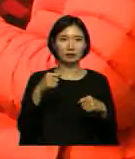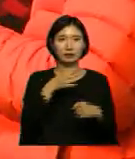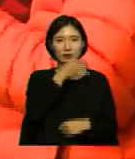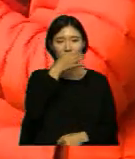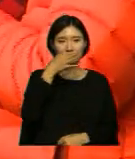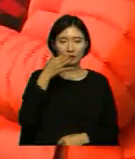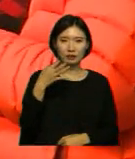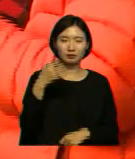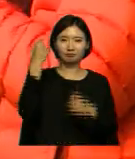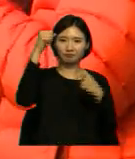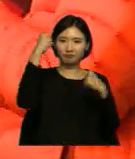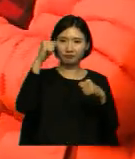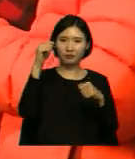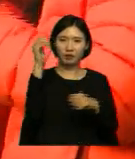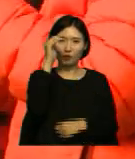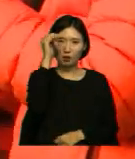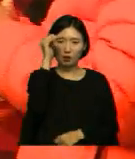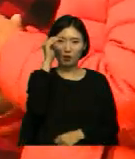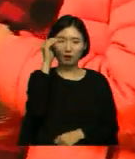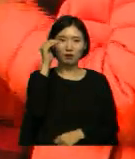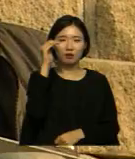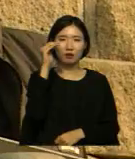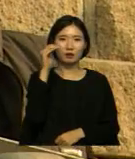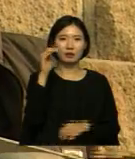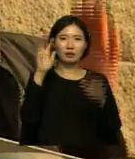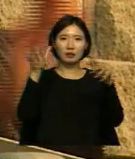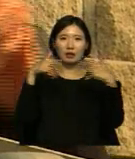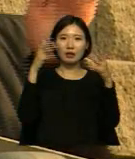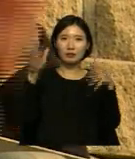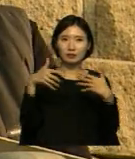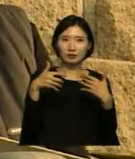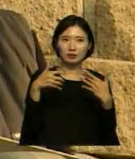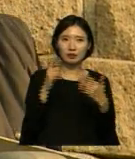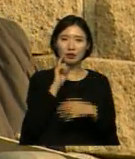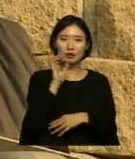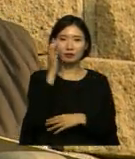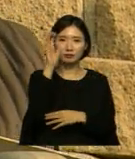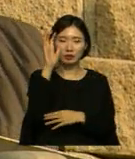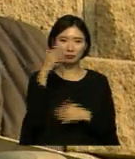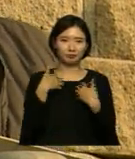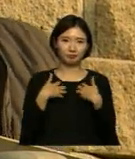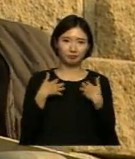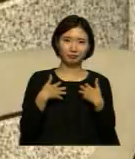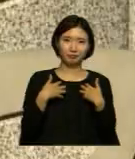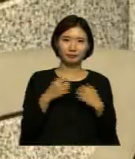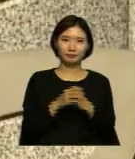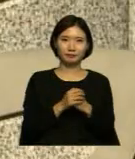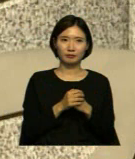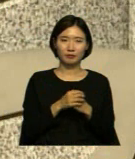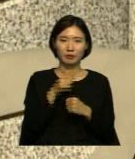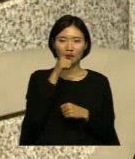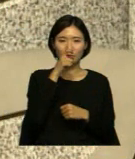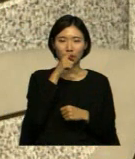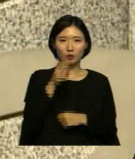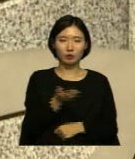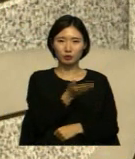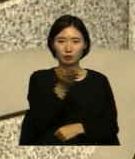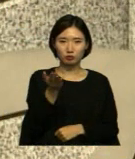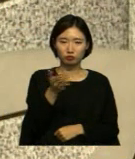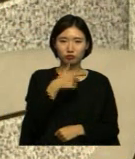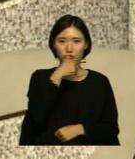무대가 꾸며져 관람객들은 가을의 낭만을 만끽했습니다. 한편 파주시는 마장호수에